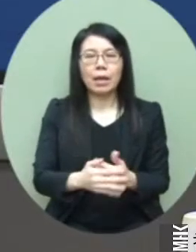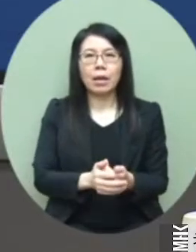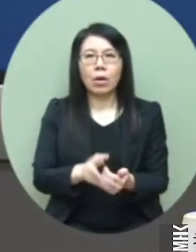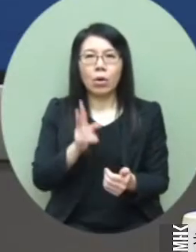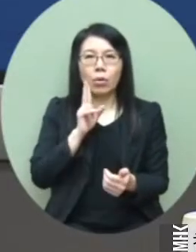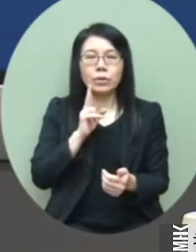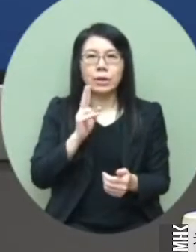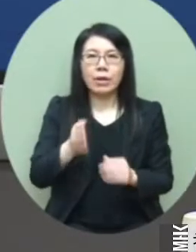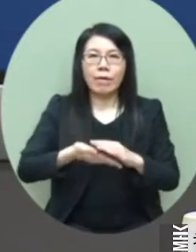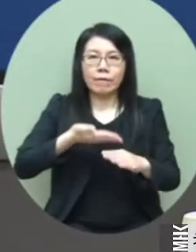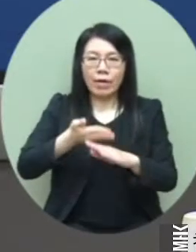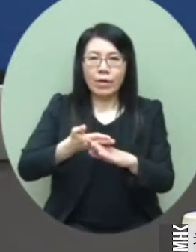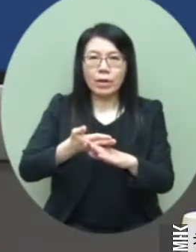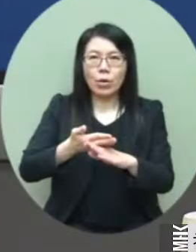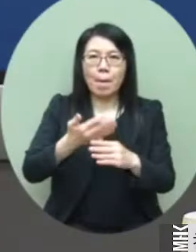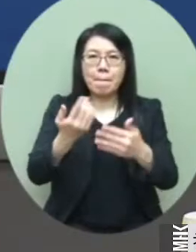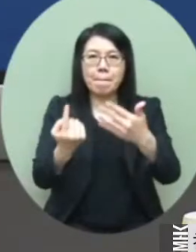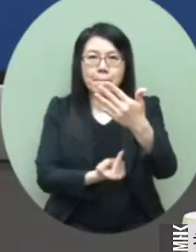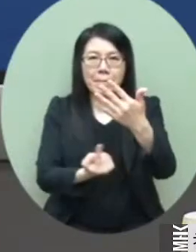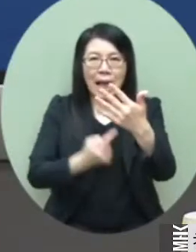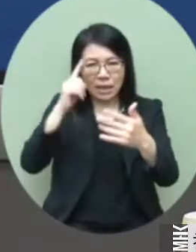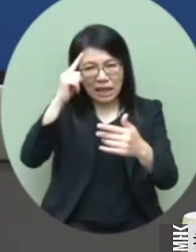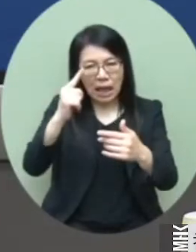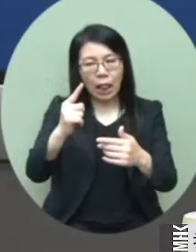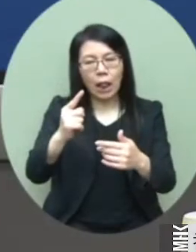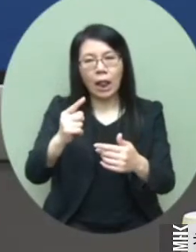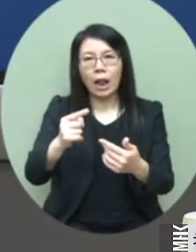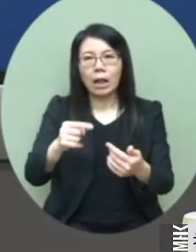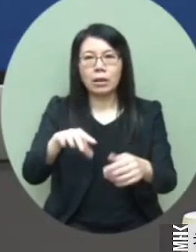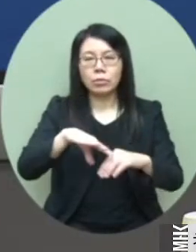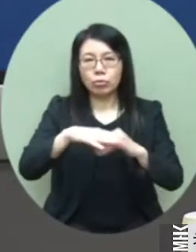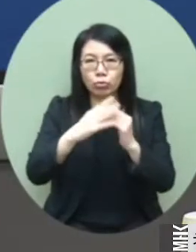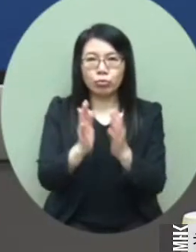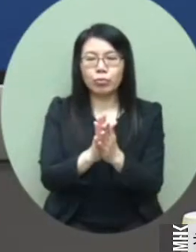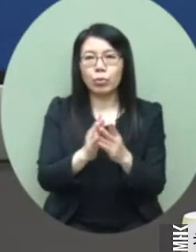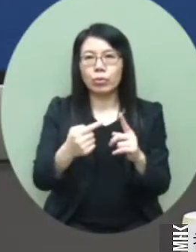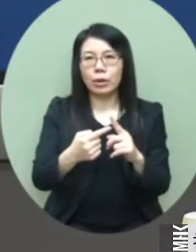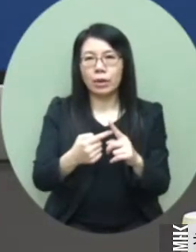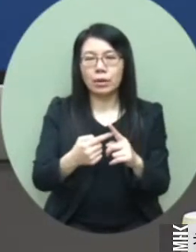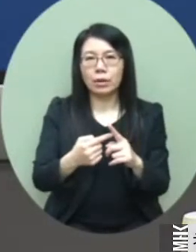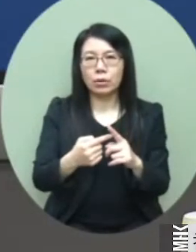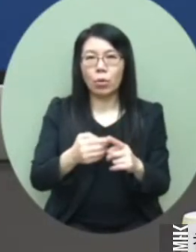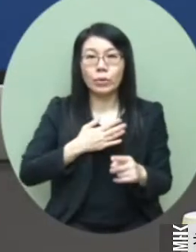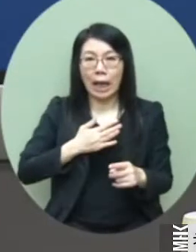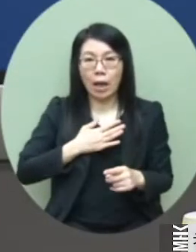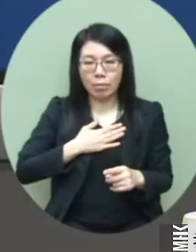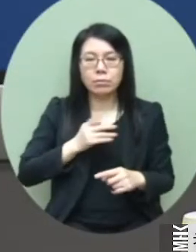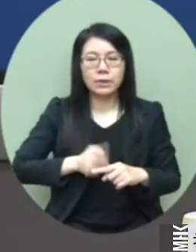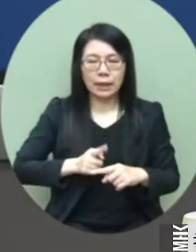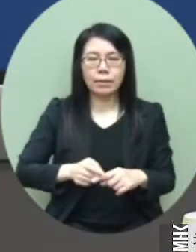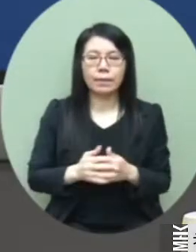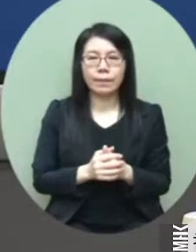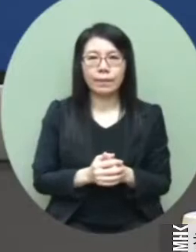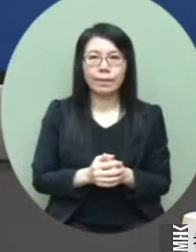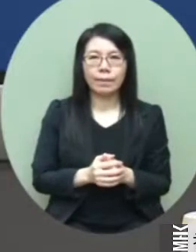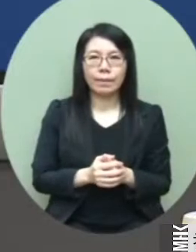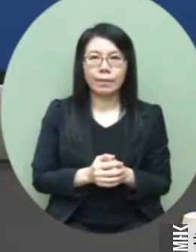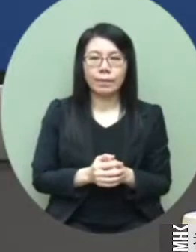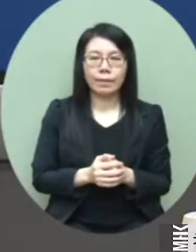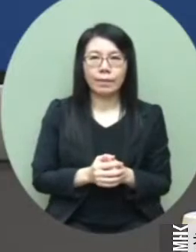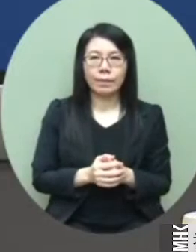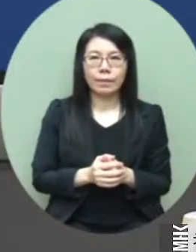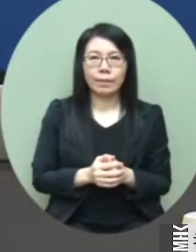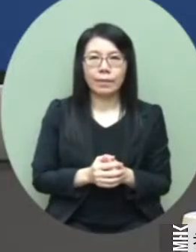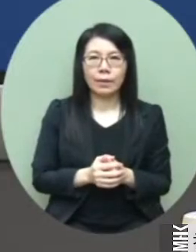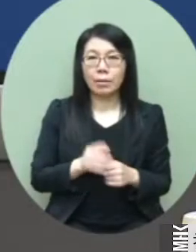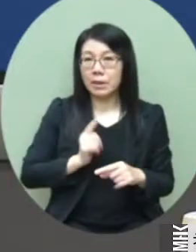5萬個案一日，咁我諗全城都會焦慮。喺咁嘅情況之下，係